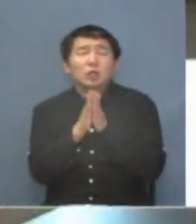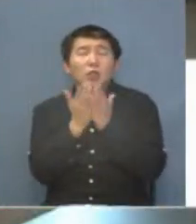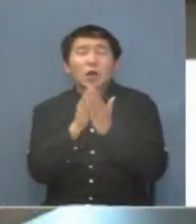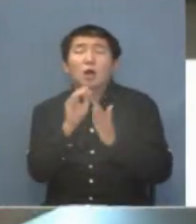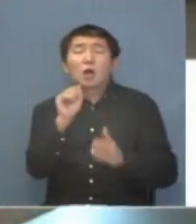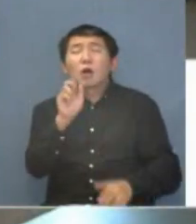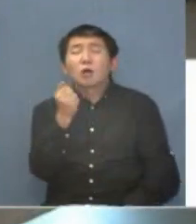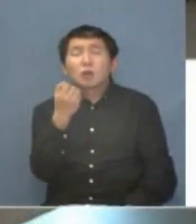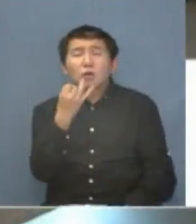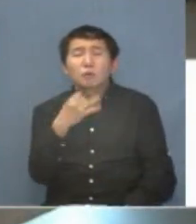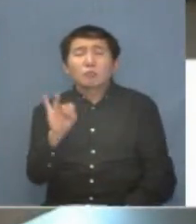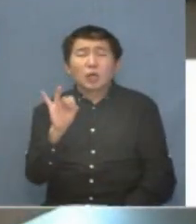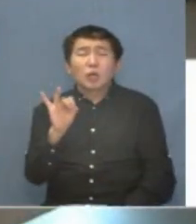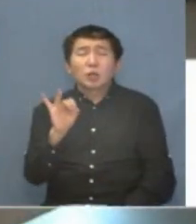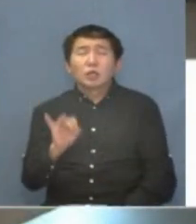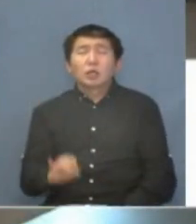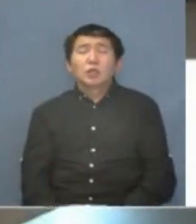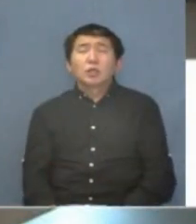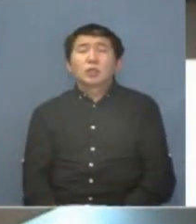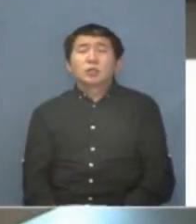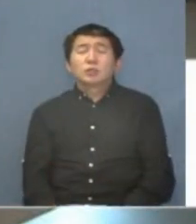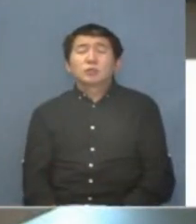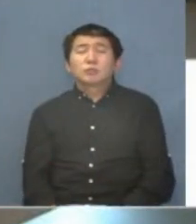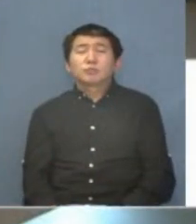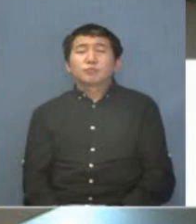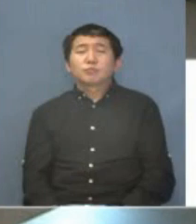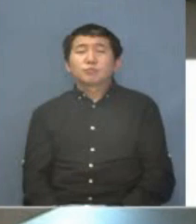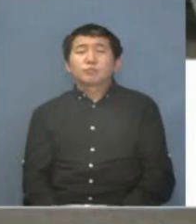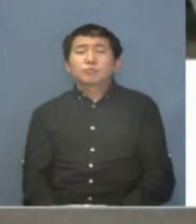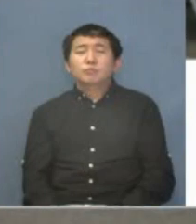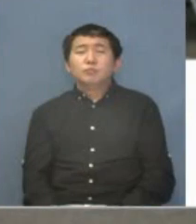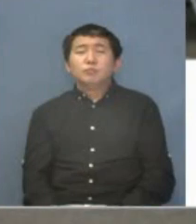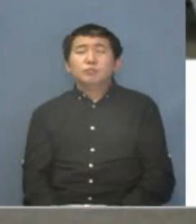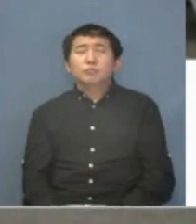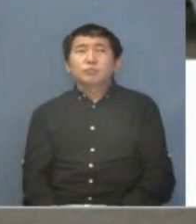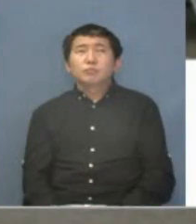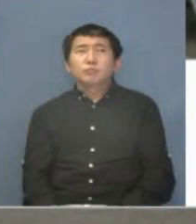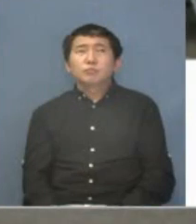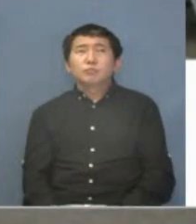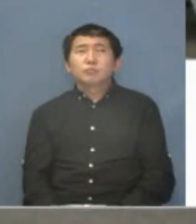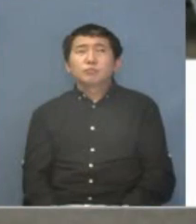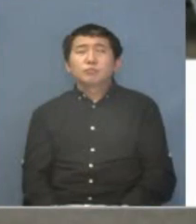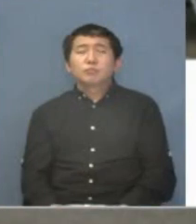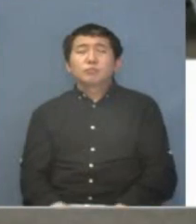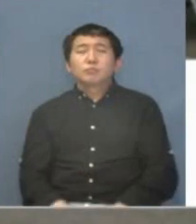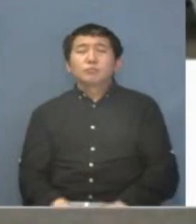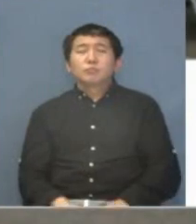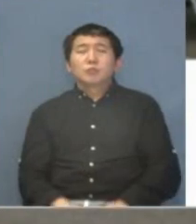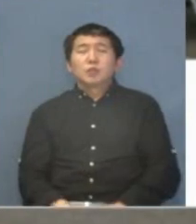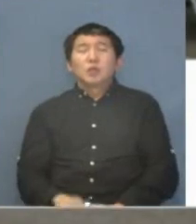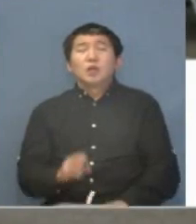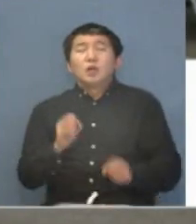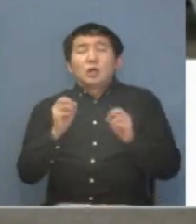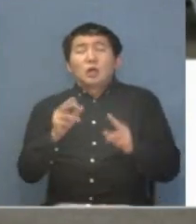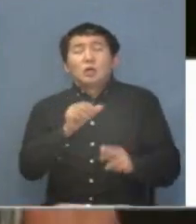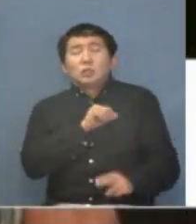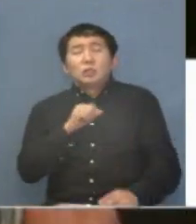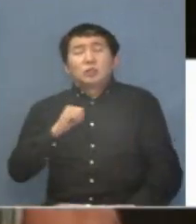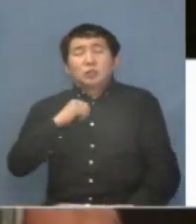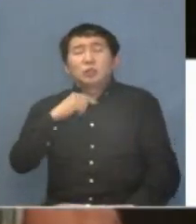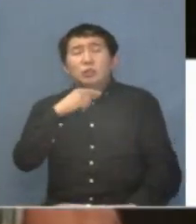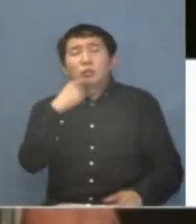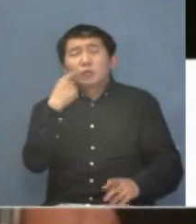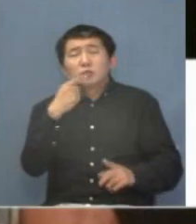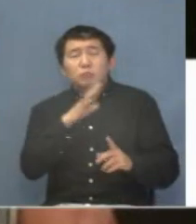күннің еншісіне сидыру мүмкін емес. Жүрегіңнің түбіне терең бойла, мен бір жұмбақ адаммын, оны дойла деп ақынның өзі айтып кеткенде, оның жұмбақ